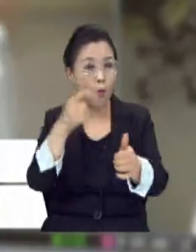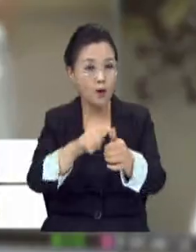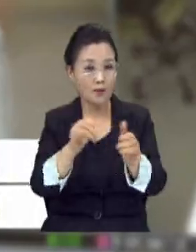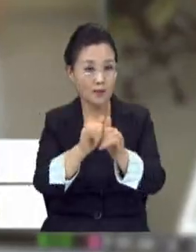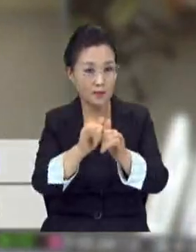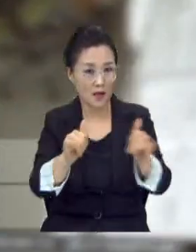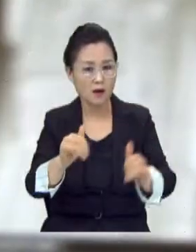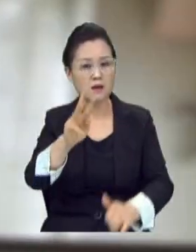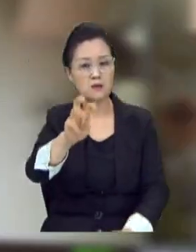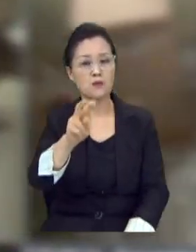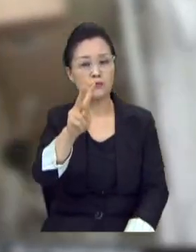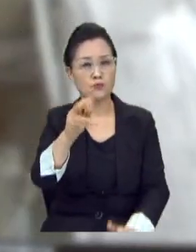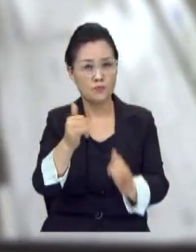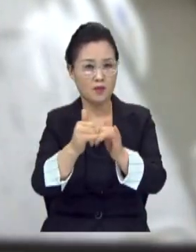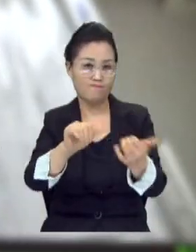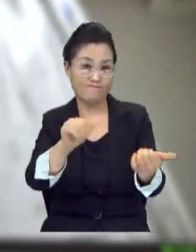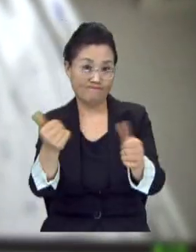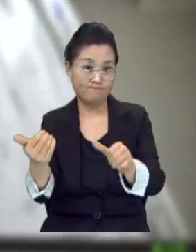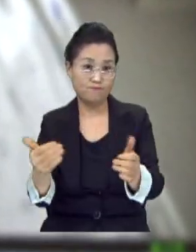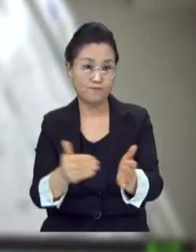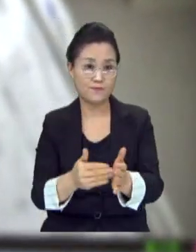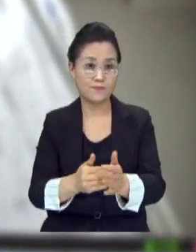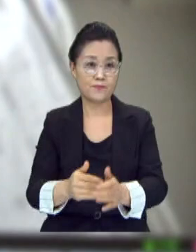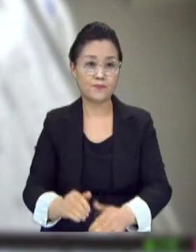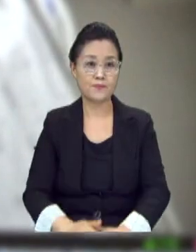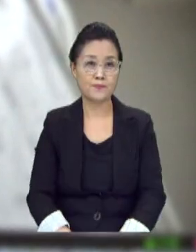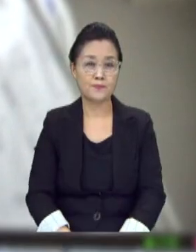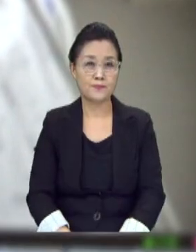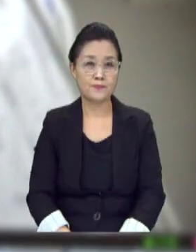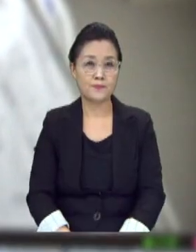32명의 사망자가 발생했습니다 knn 최한솔 입니다